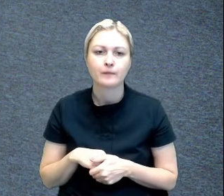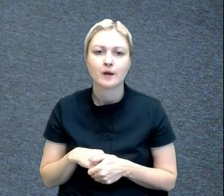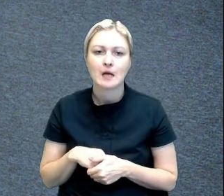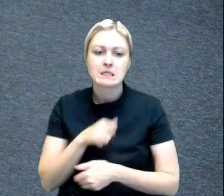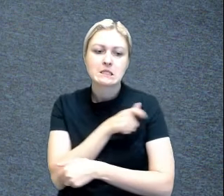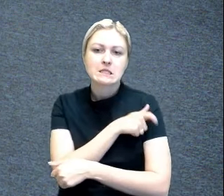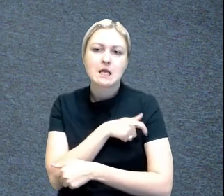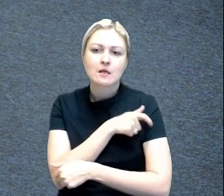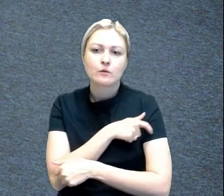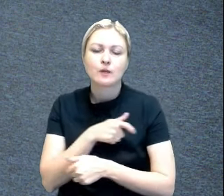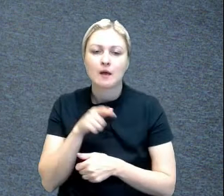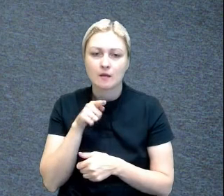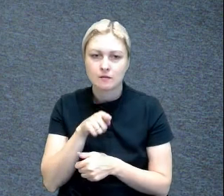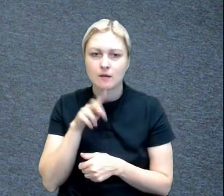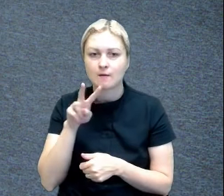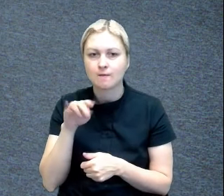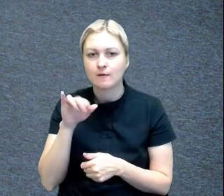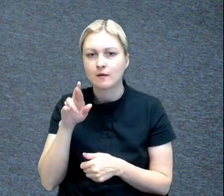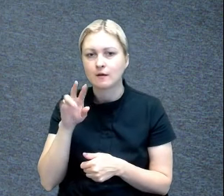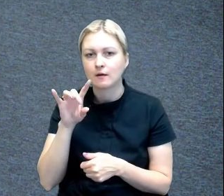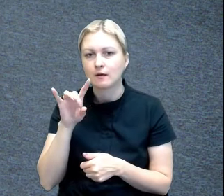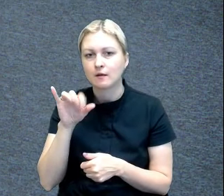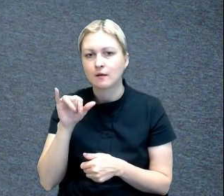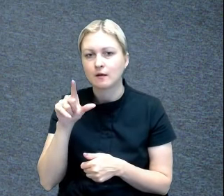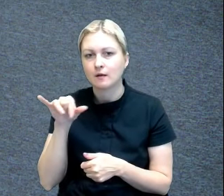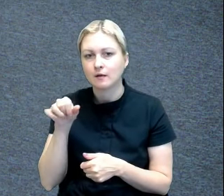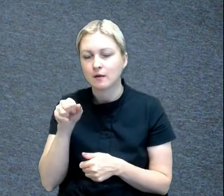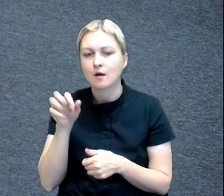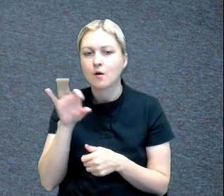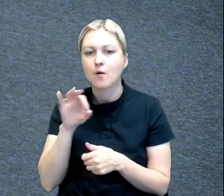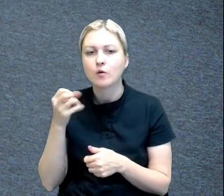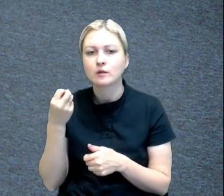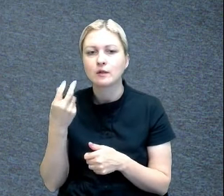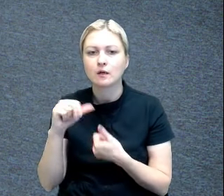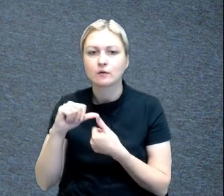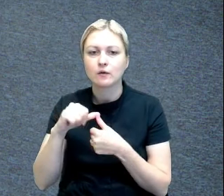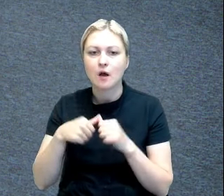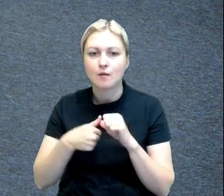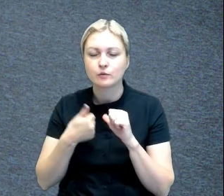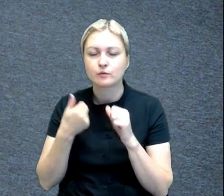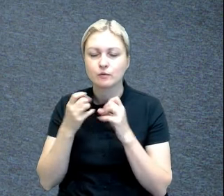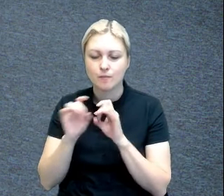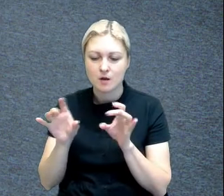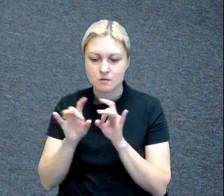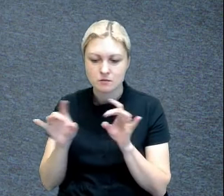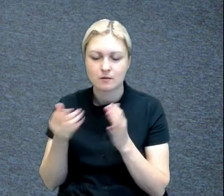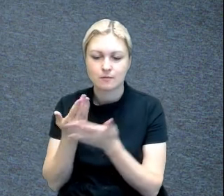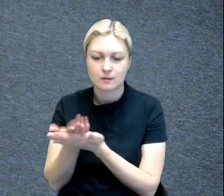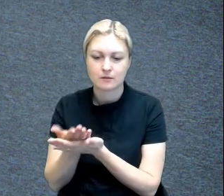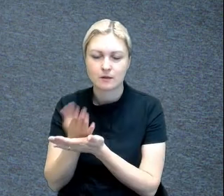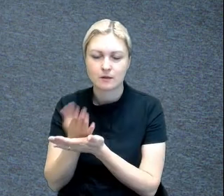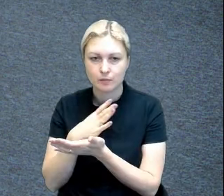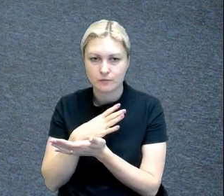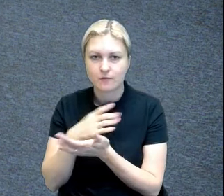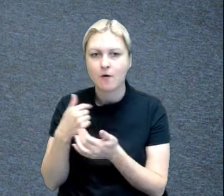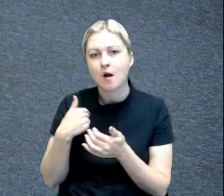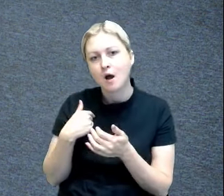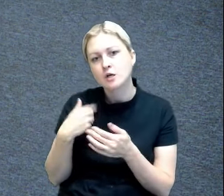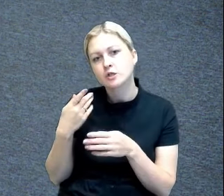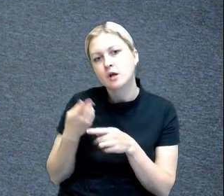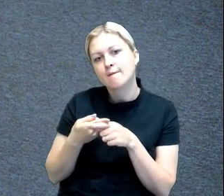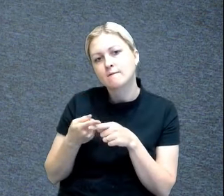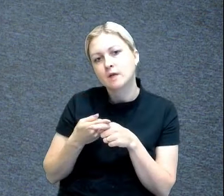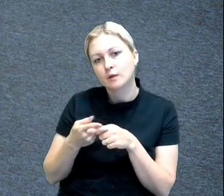virgilijos kuri buvo kalbėjo apie 13 amžių tai aš apie 13 amžių nekalbėsiu tai į viduramžiose jeigu leisite